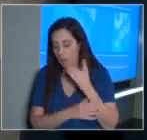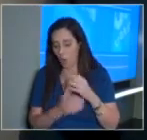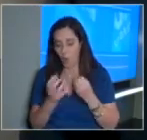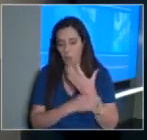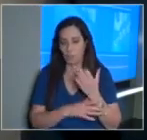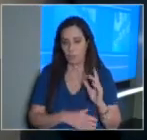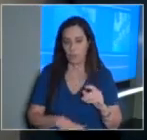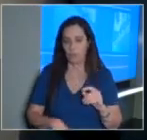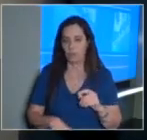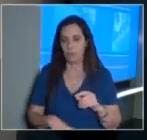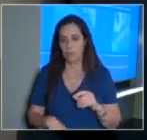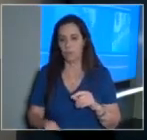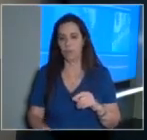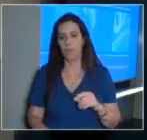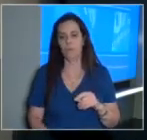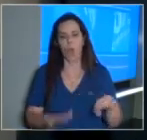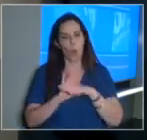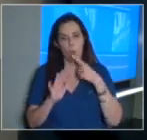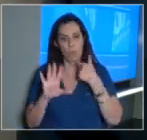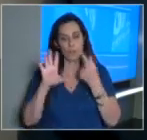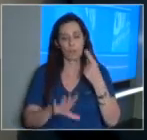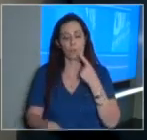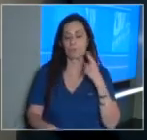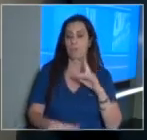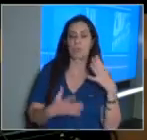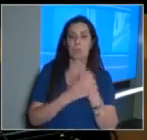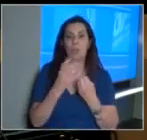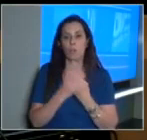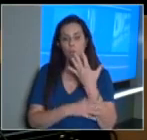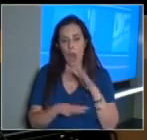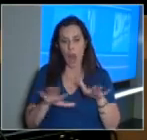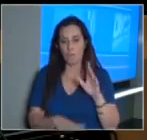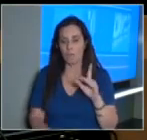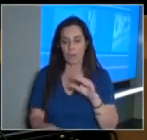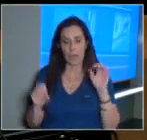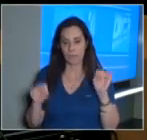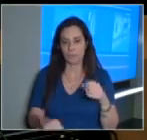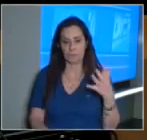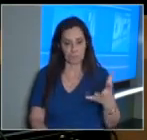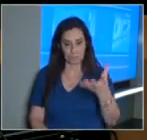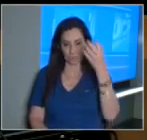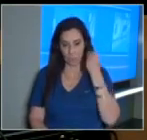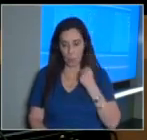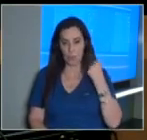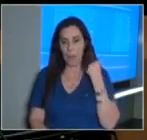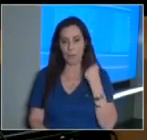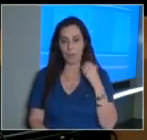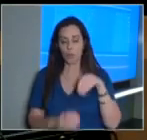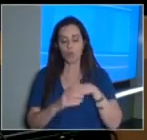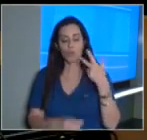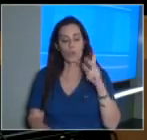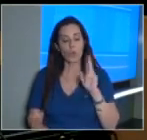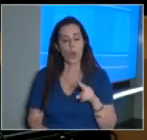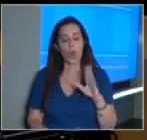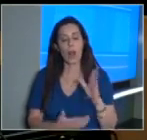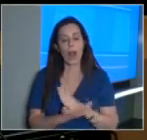קואליציה של 60. החוק לא מדבר על 61, אבל והיה והוא אומר לא הצלחתי להרכיב ממשלה, הנשיא לוקח בחזרה את המנדט אליו, תוך 3 ימים